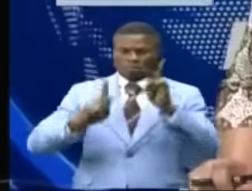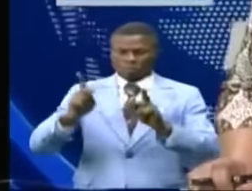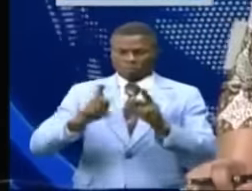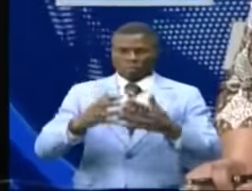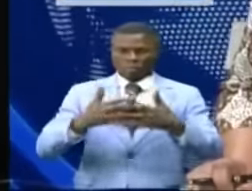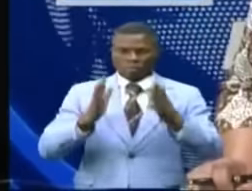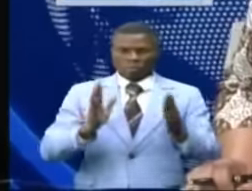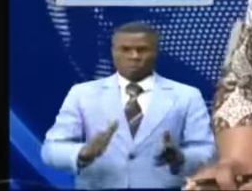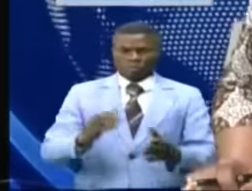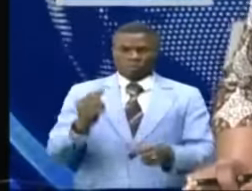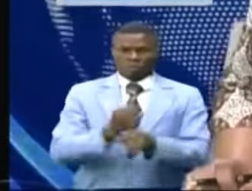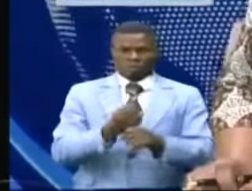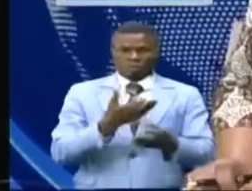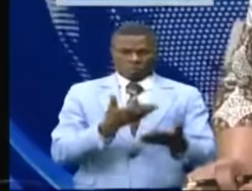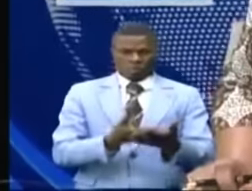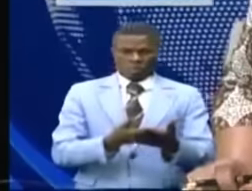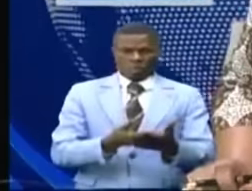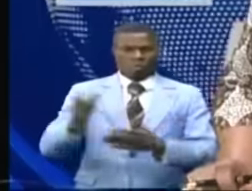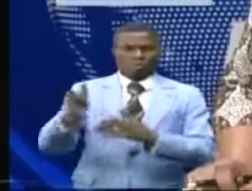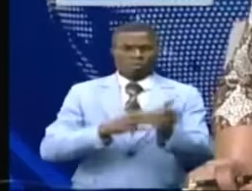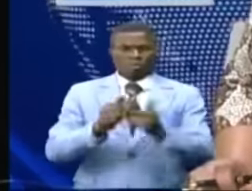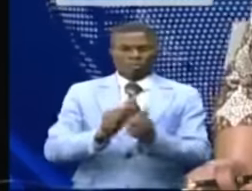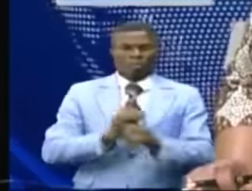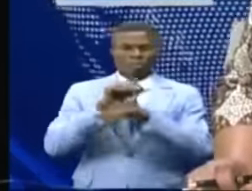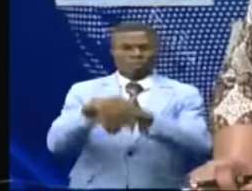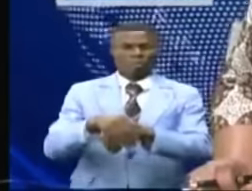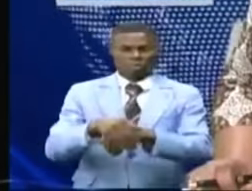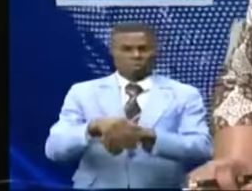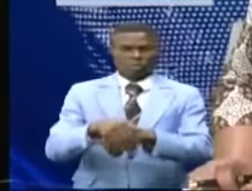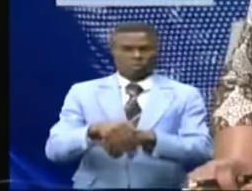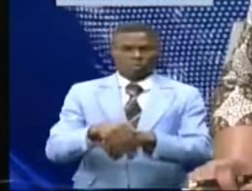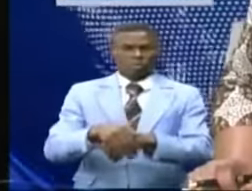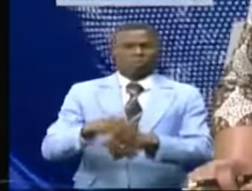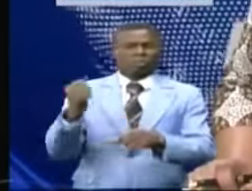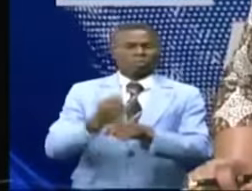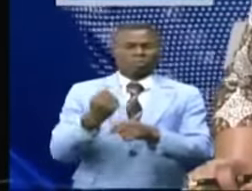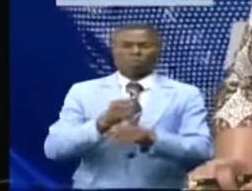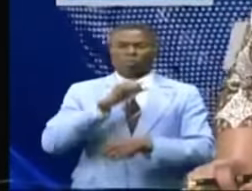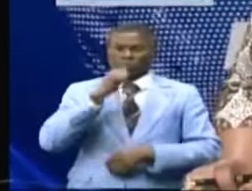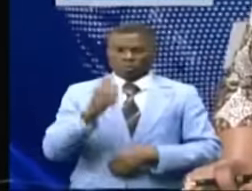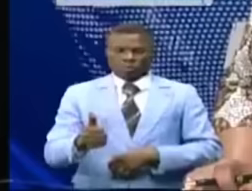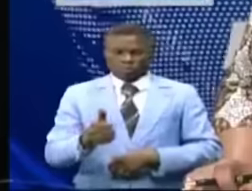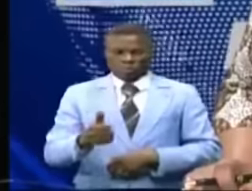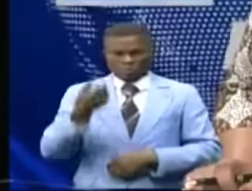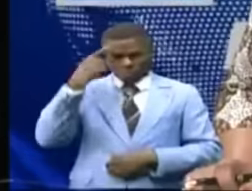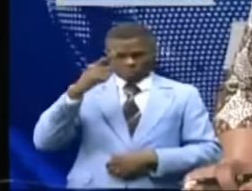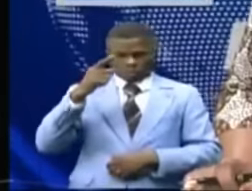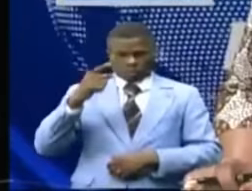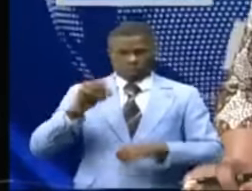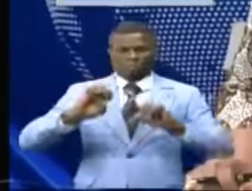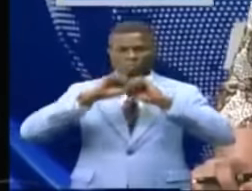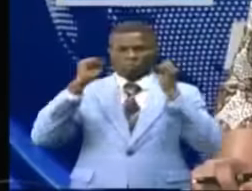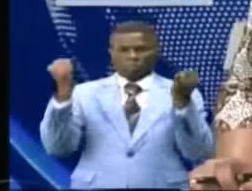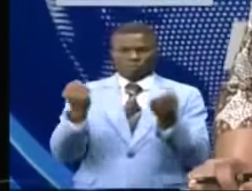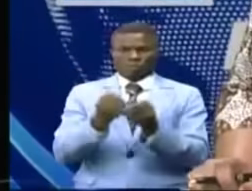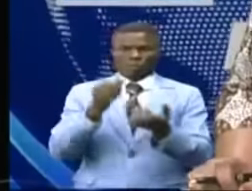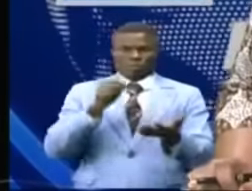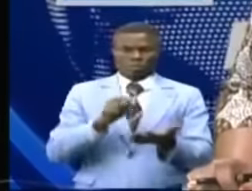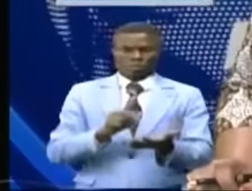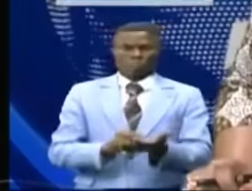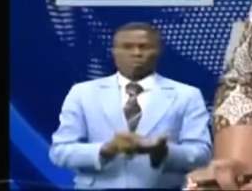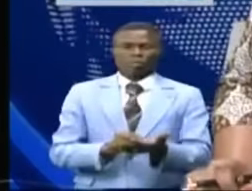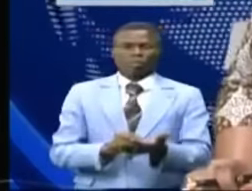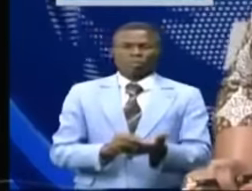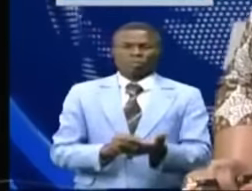ce processus n'affectera pas ses engagements ni son fonctionnement régulier. Pour Engen DRC SA, Jean-Claude